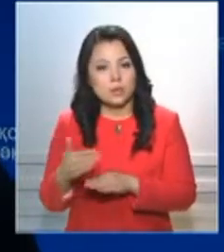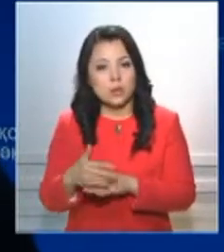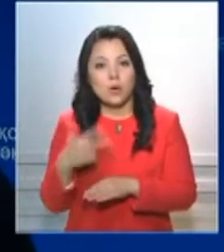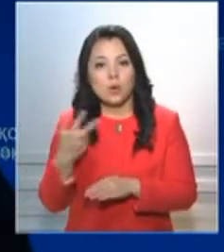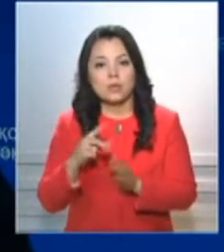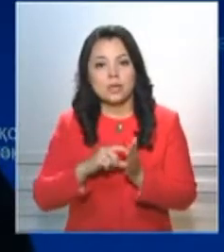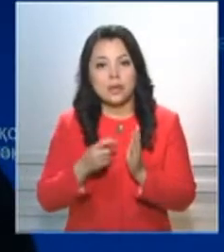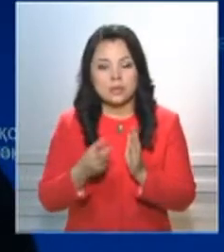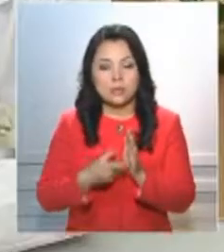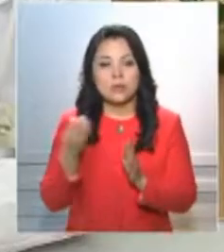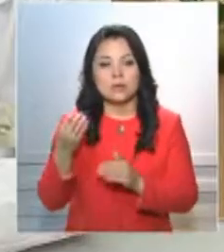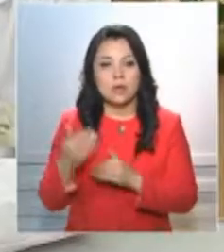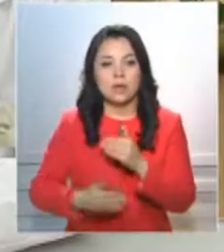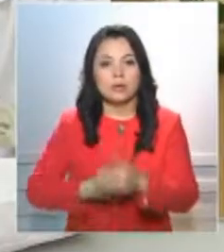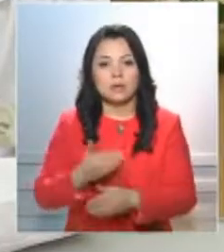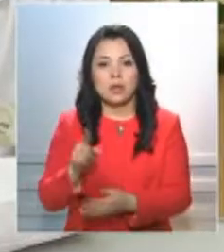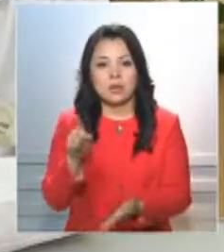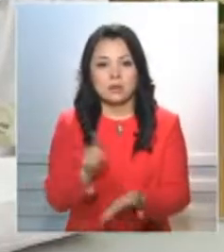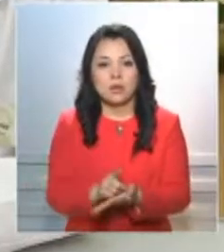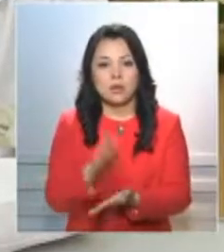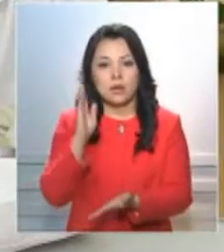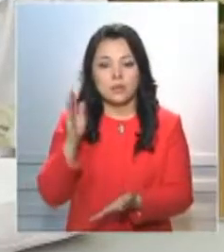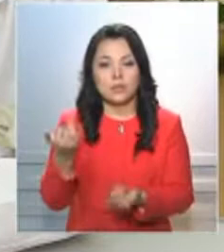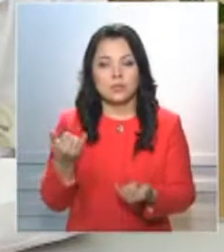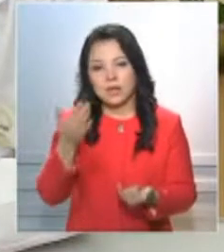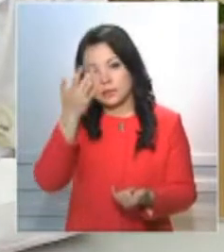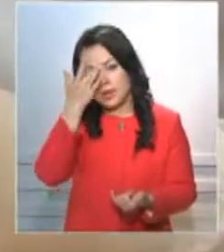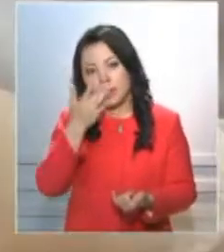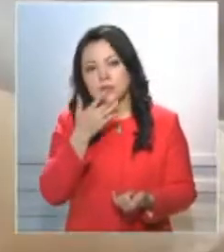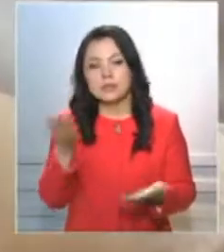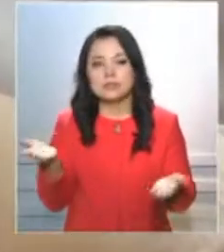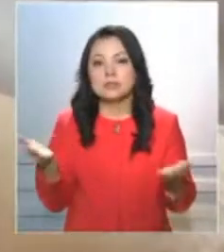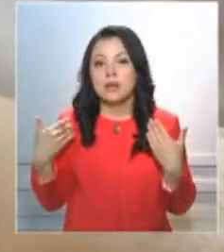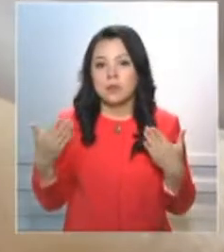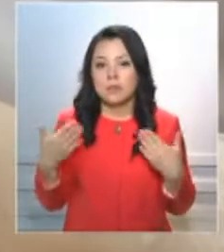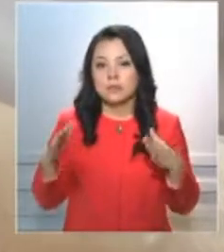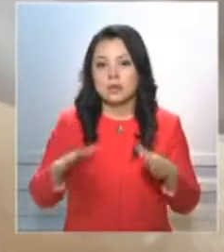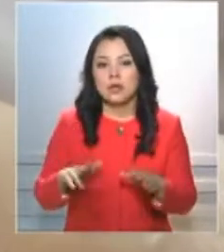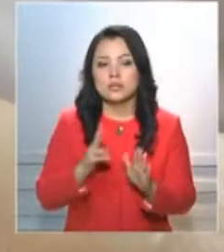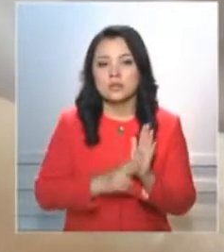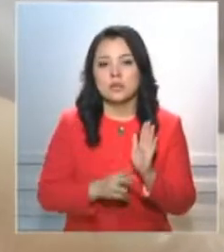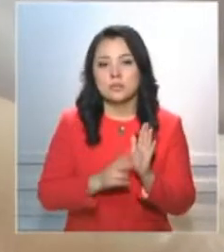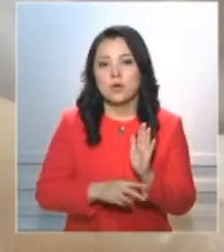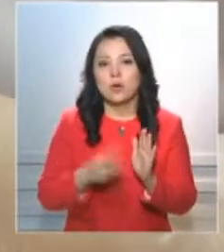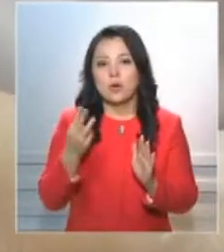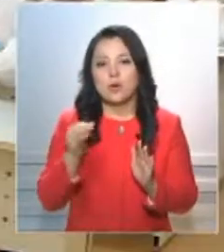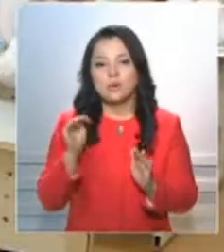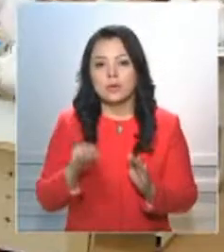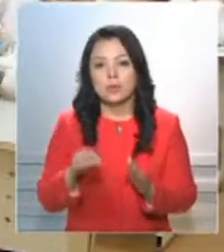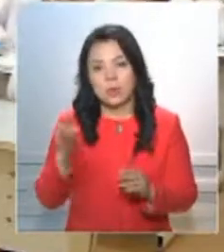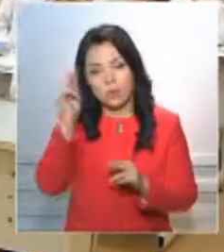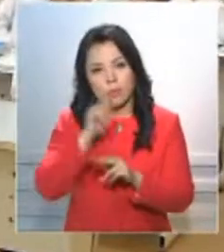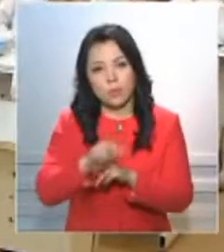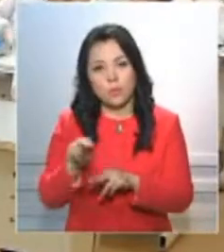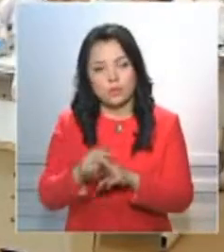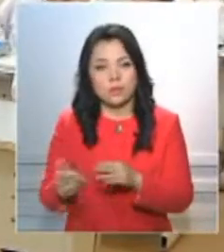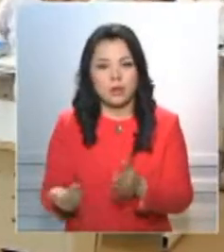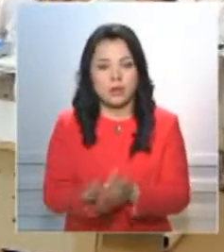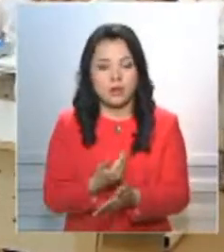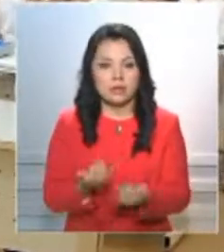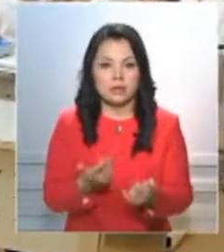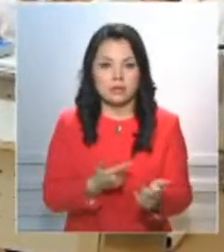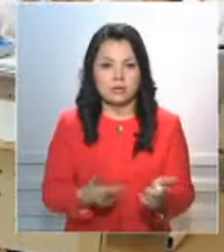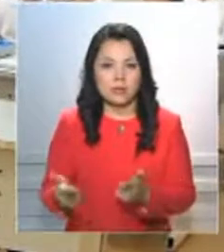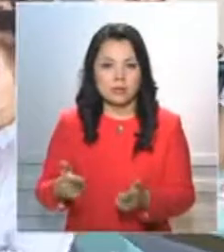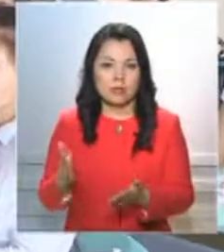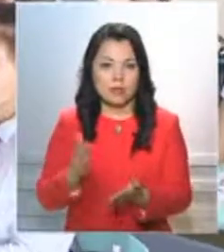сыныптар арғарай солай кете береді. Алдағы жазғы демалыста бүкіл республика бойынша 73 мың оқытушы қайта даярлау курстарынан